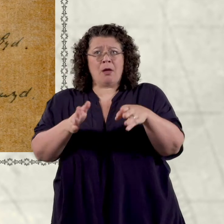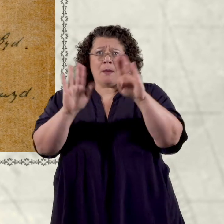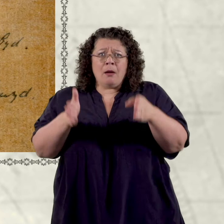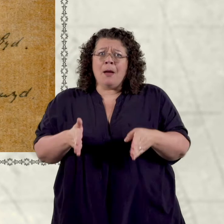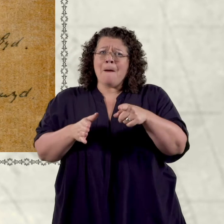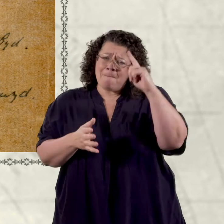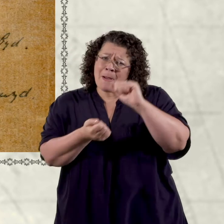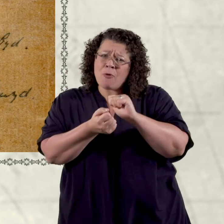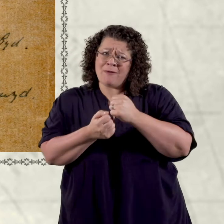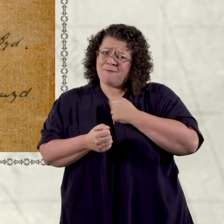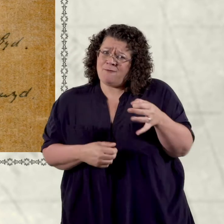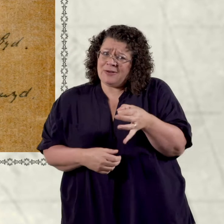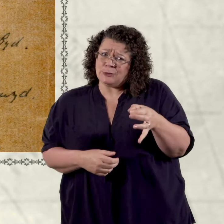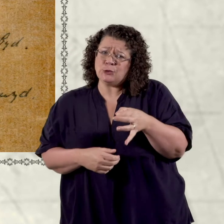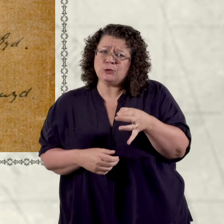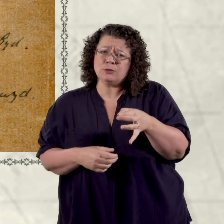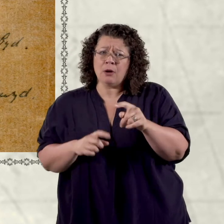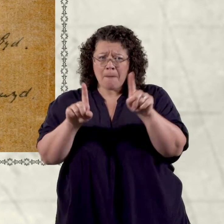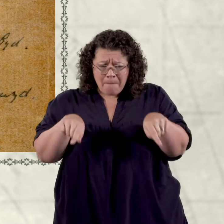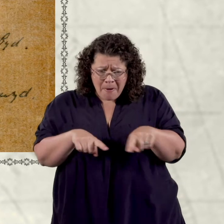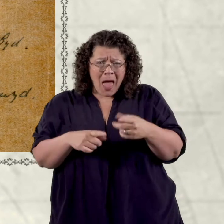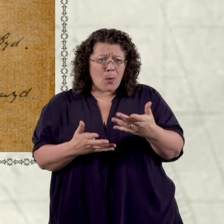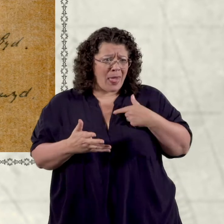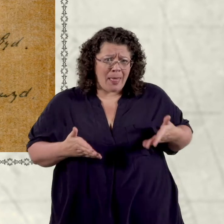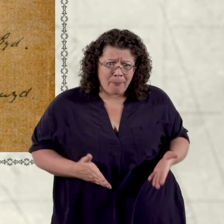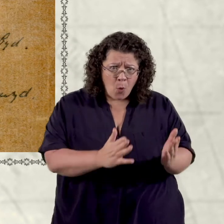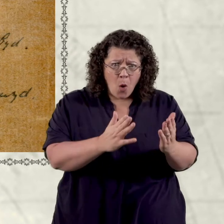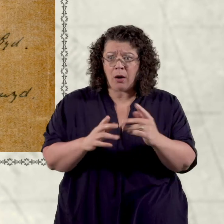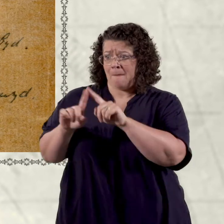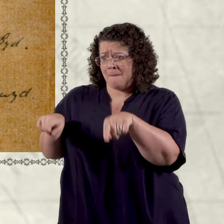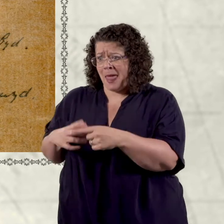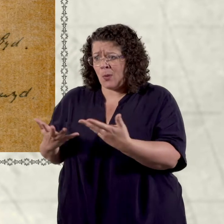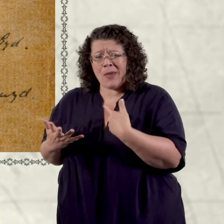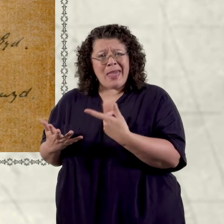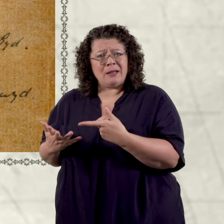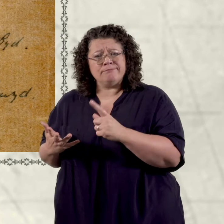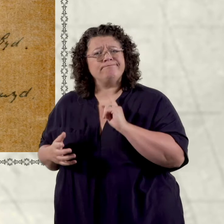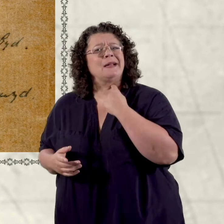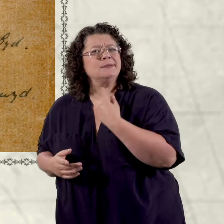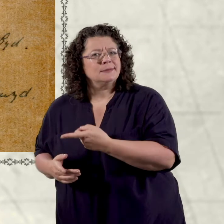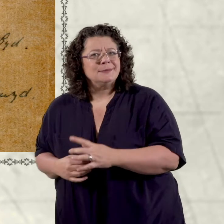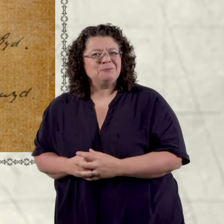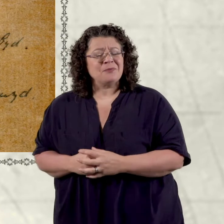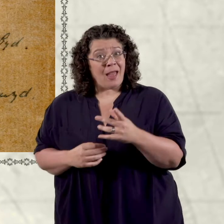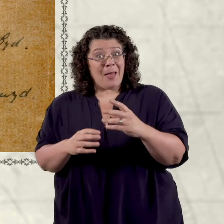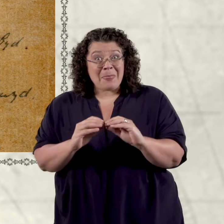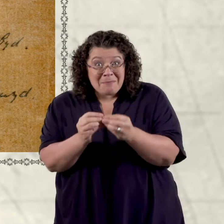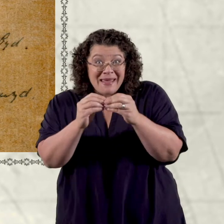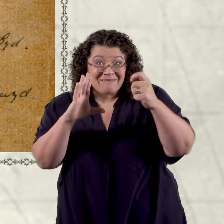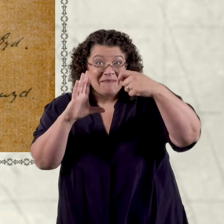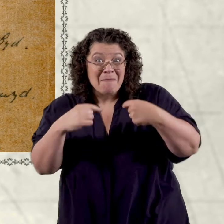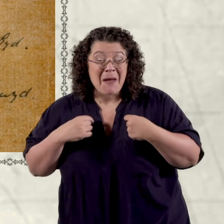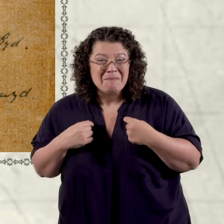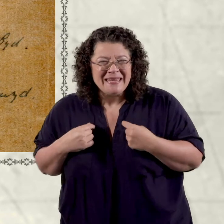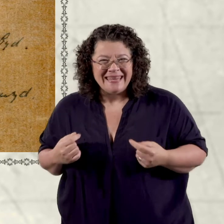Mi ddaru nhw greu ffilm amdanai. A hefyd, mi ddaru nhw sicrhau fod y geiriau y